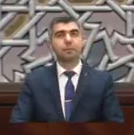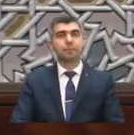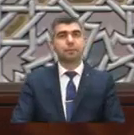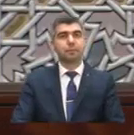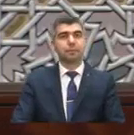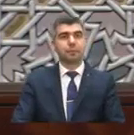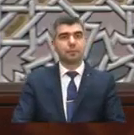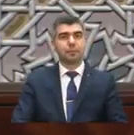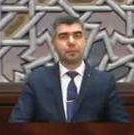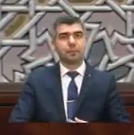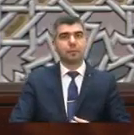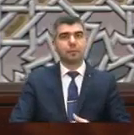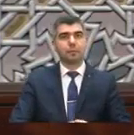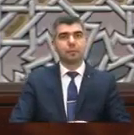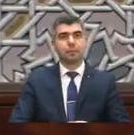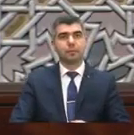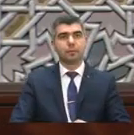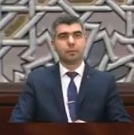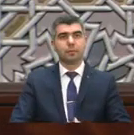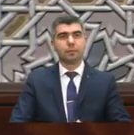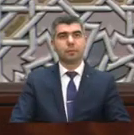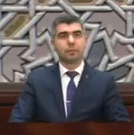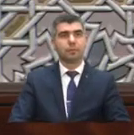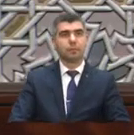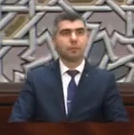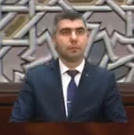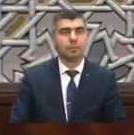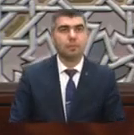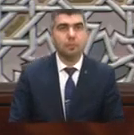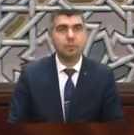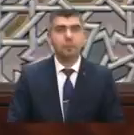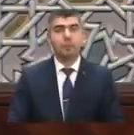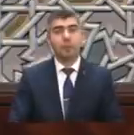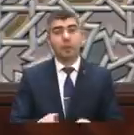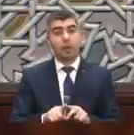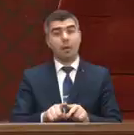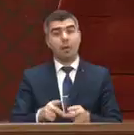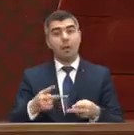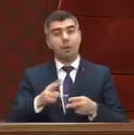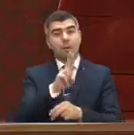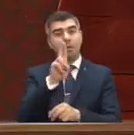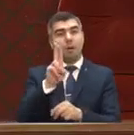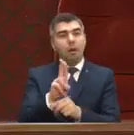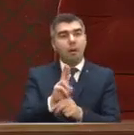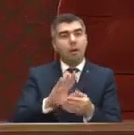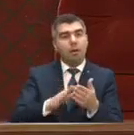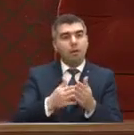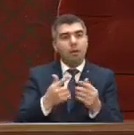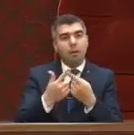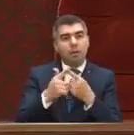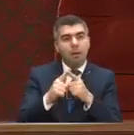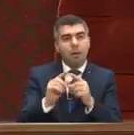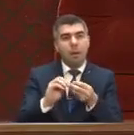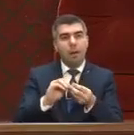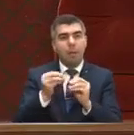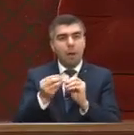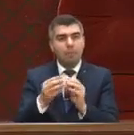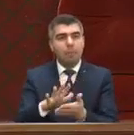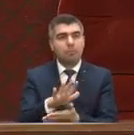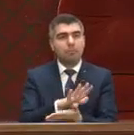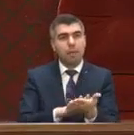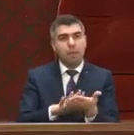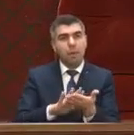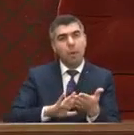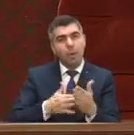جواب على التعقيبات. النائب المحترم تيطرح السؤال في التصاميم ومن بعد مشى للقطاع ديال النقل والاشكالات ديالو الكبرى كلها.